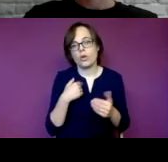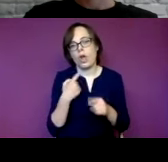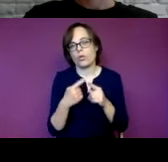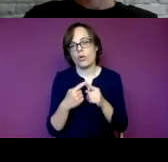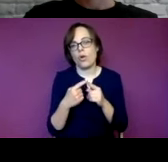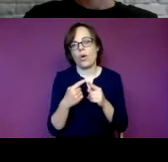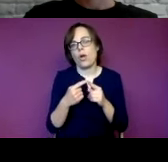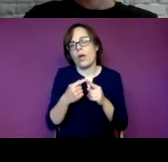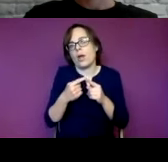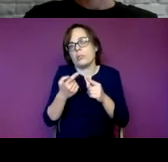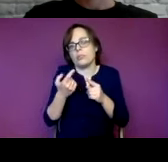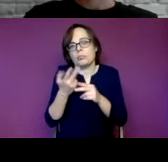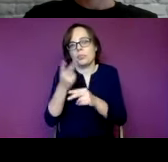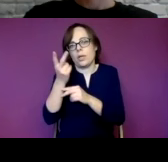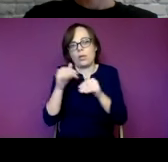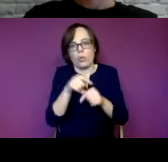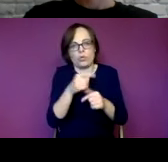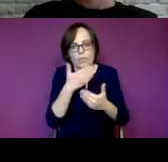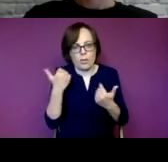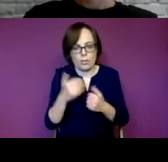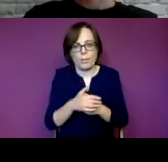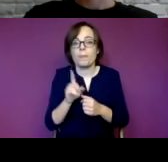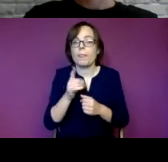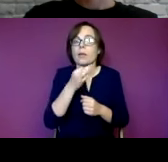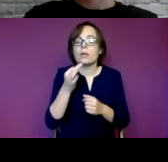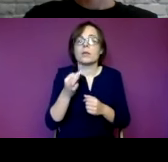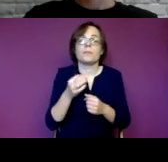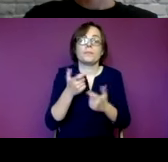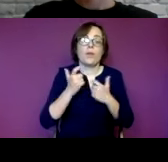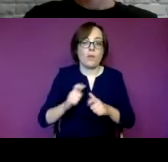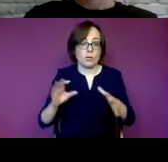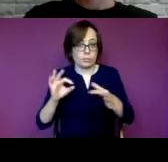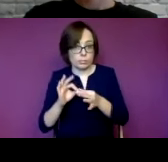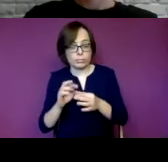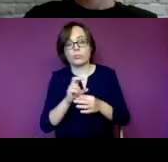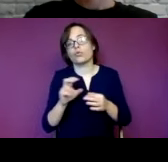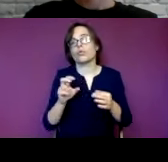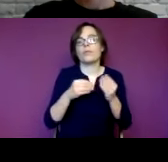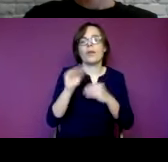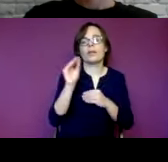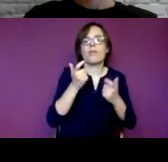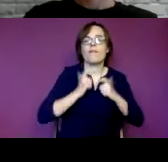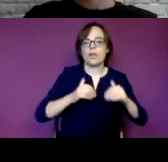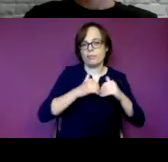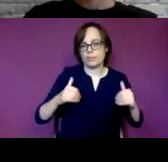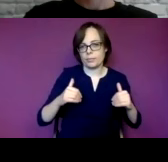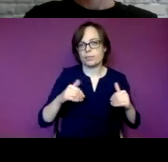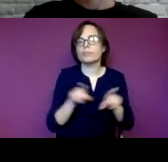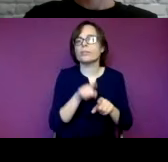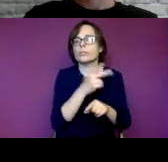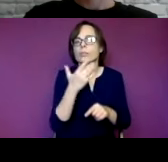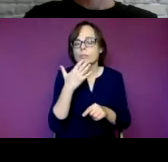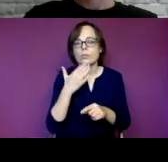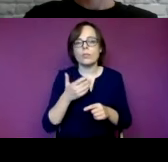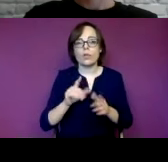istnieją. Czy raczej te wsie gdzieś się rozdzielają? Tak jak pani powiedziała, że te wsie podmiejskie, raczej mieszkańcy